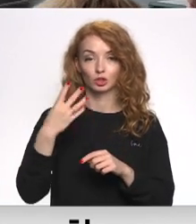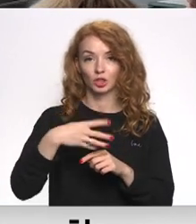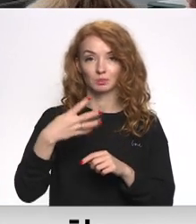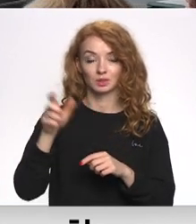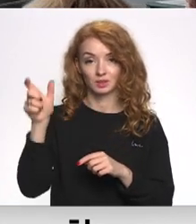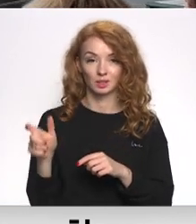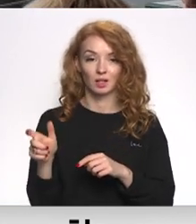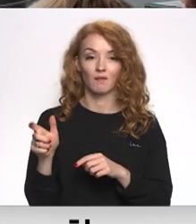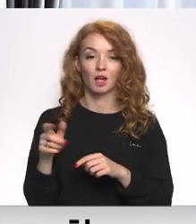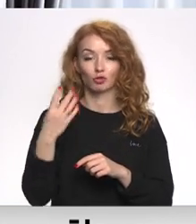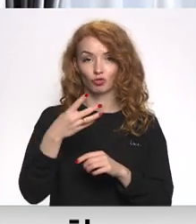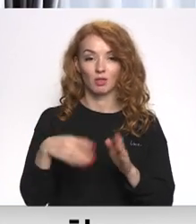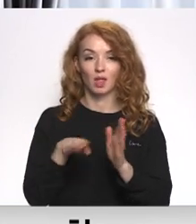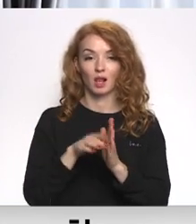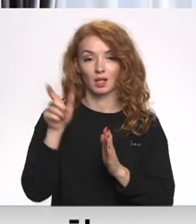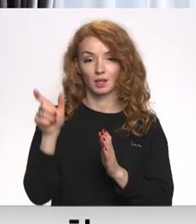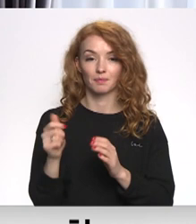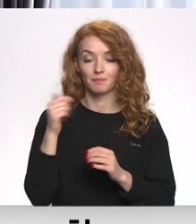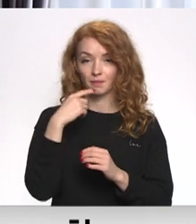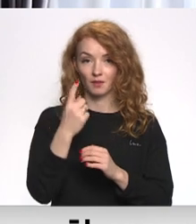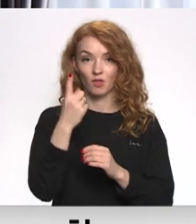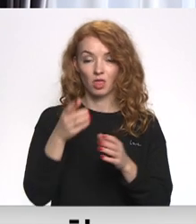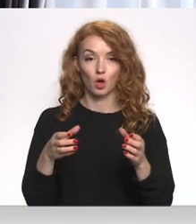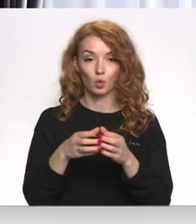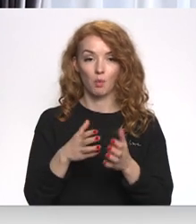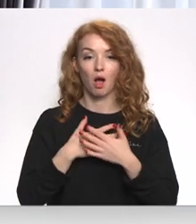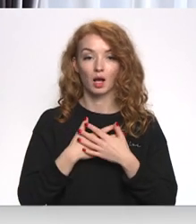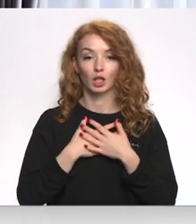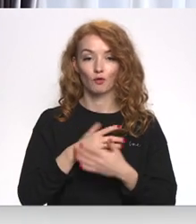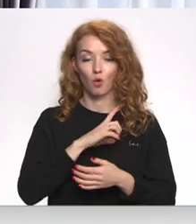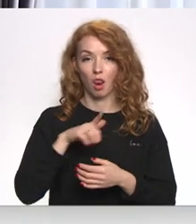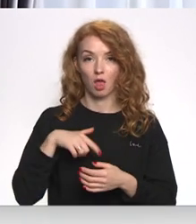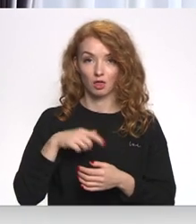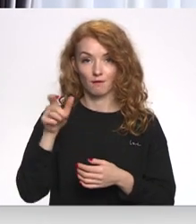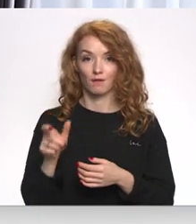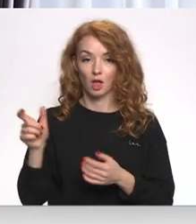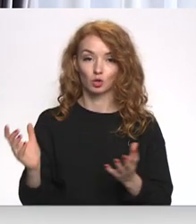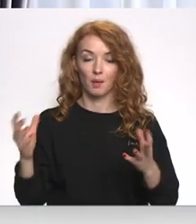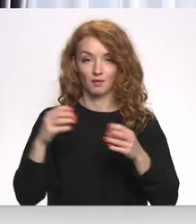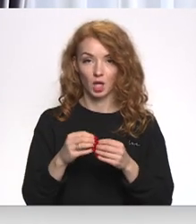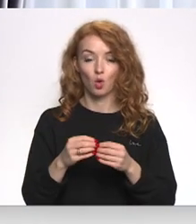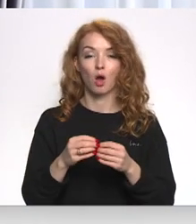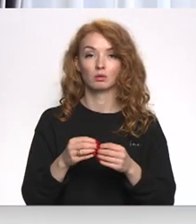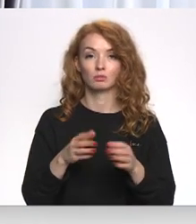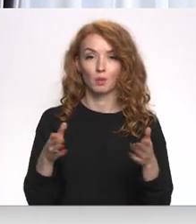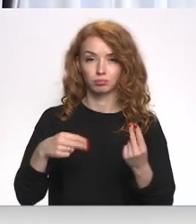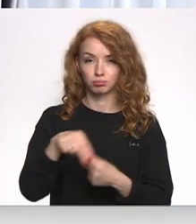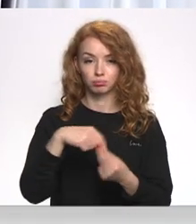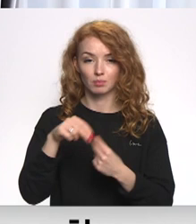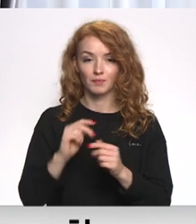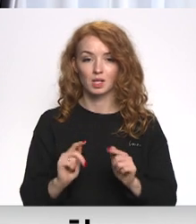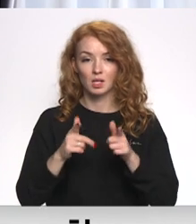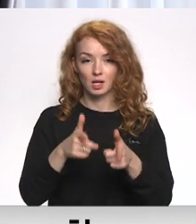kas bija 40 dalībnieku. Viena grupa aktīvo latviešu apvienojās, noturēja sapulces, iestājās vairāk